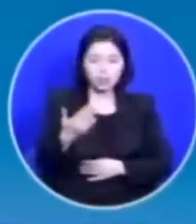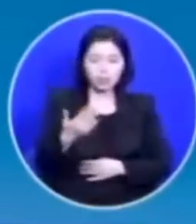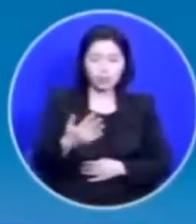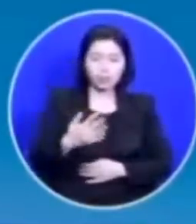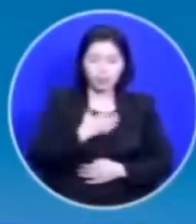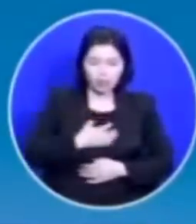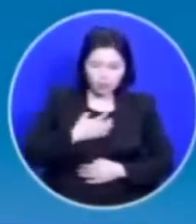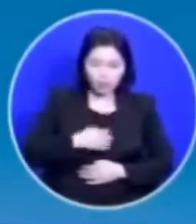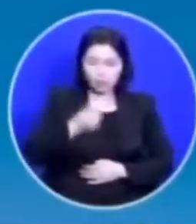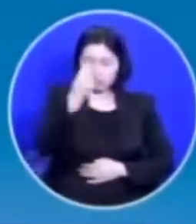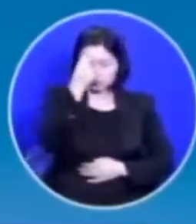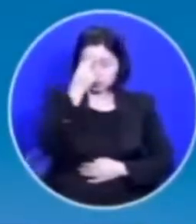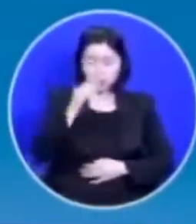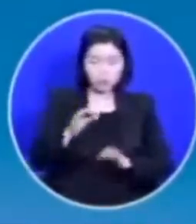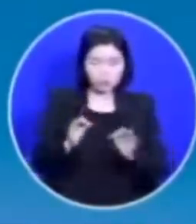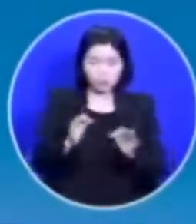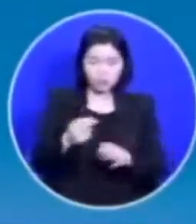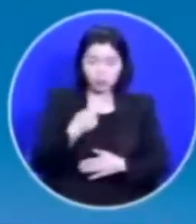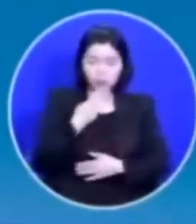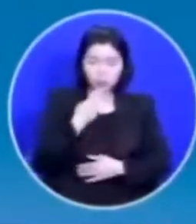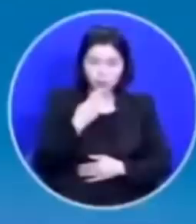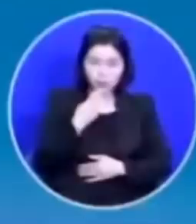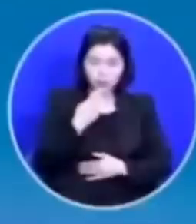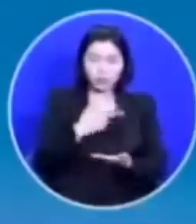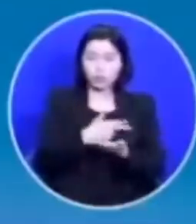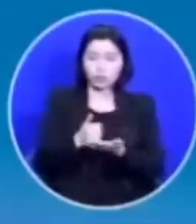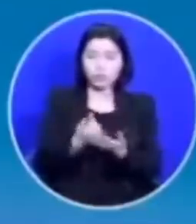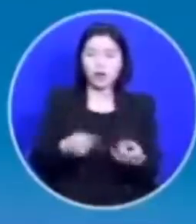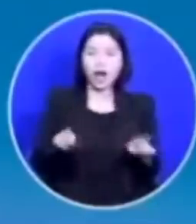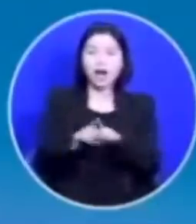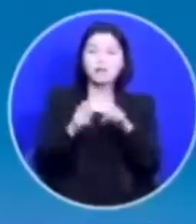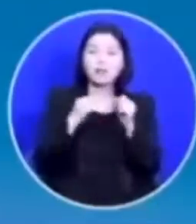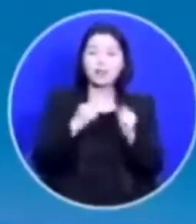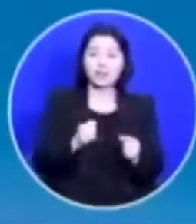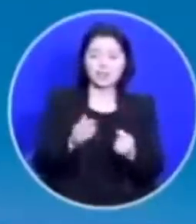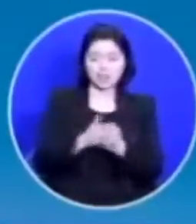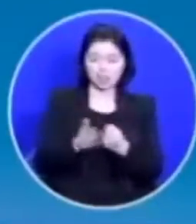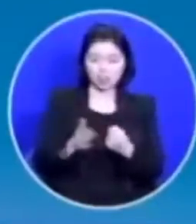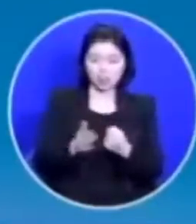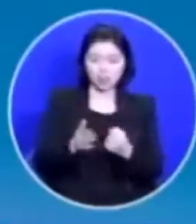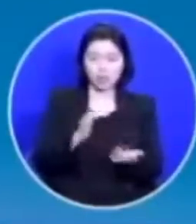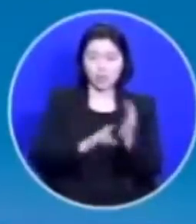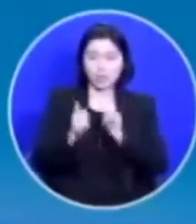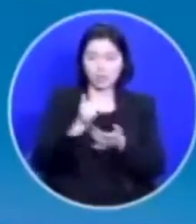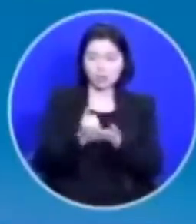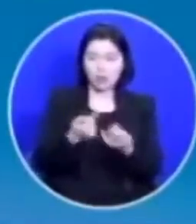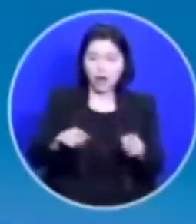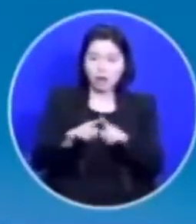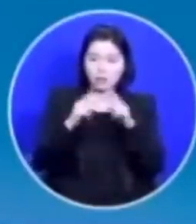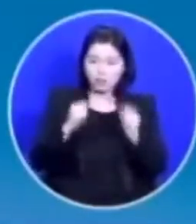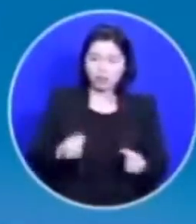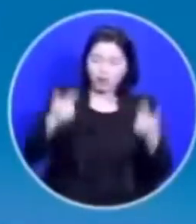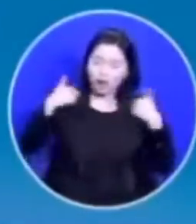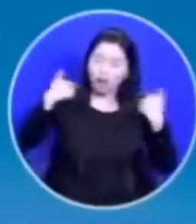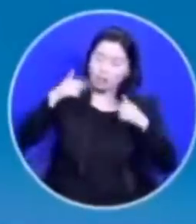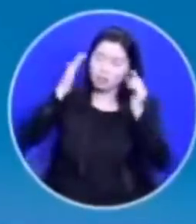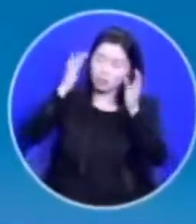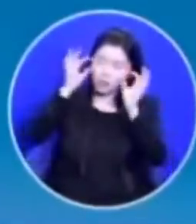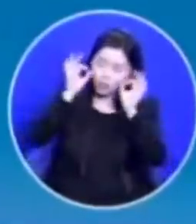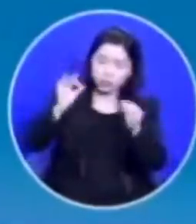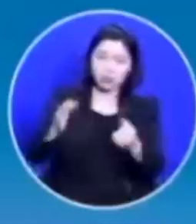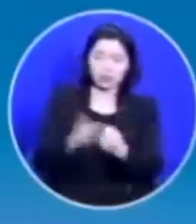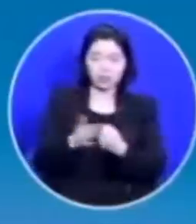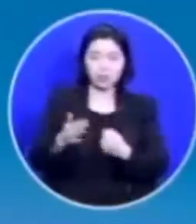근심이 이제는 없습니까 주님이 늘 같이 계시니까 예수님이 함께 계신 것을 늘 바라보니 까 이제는 염료